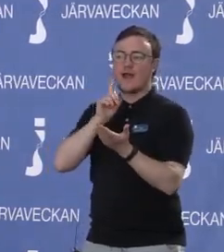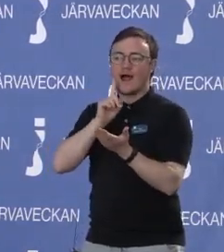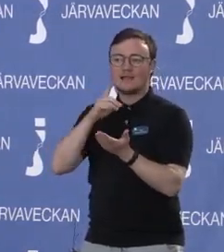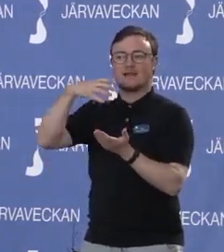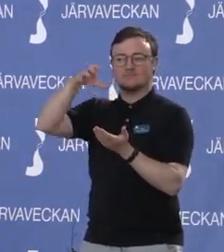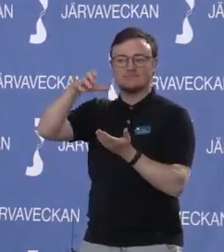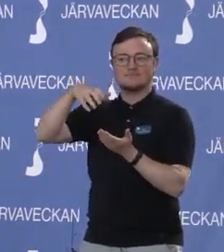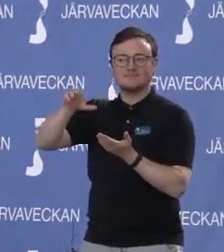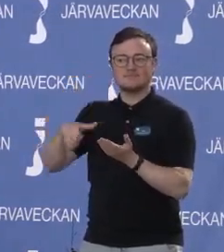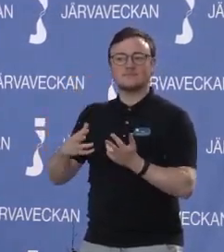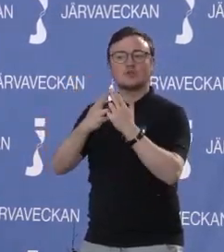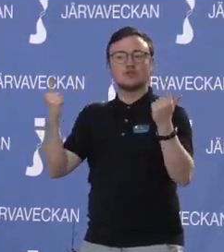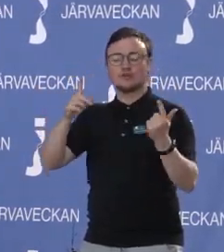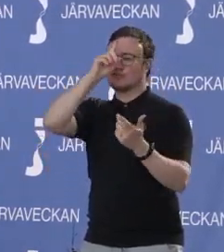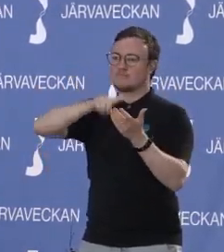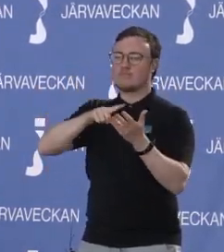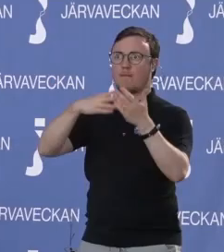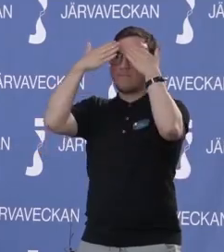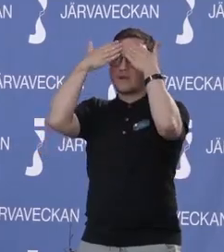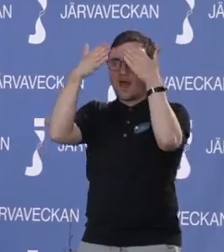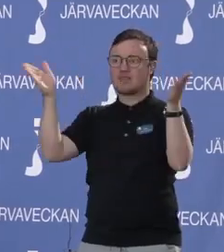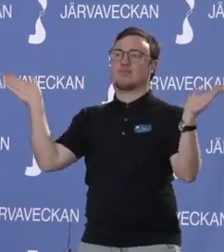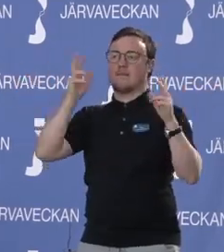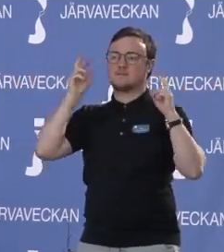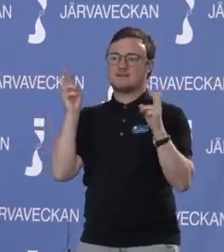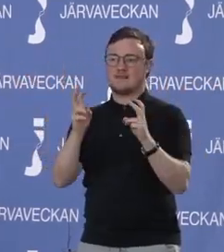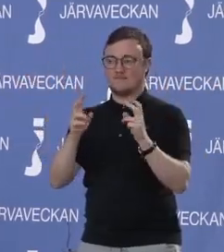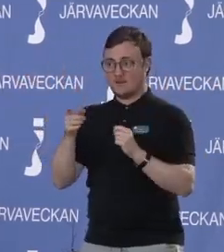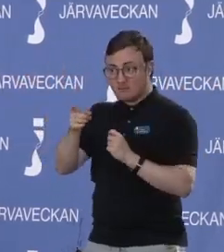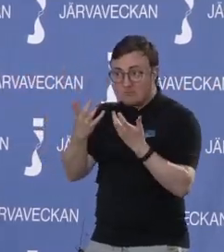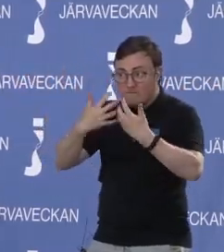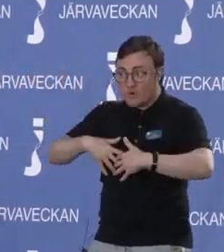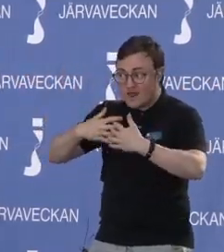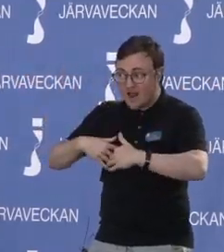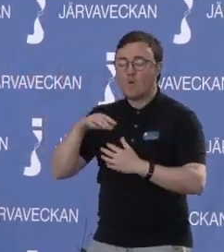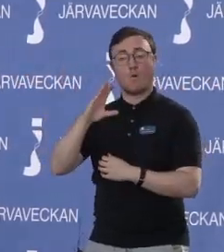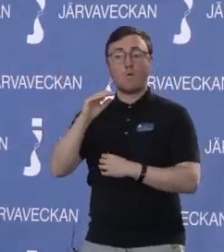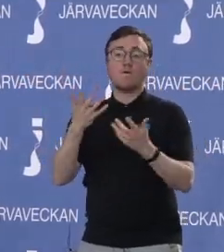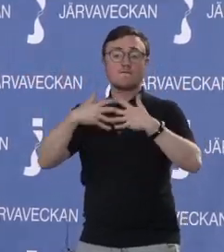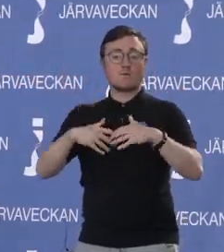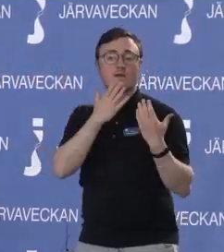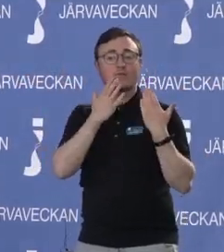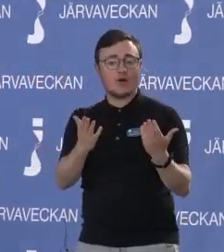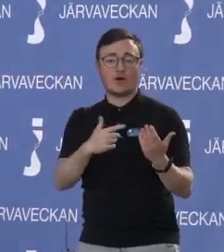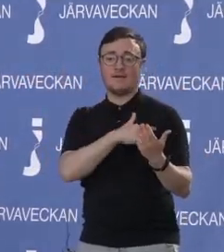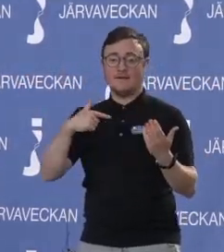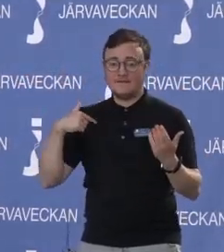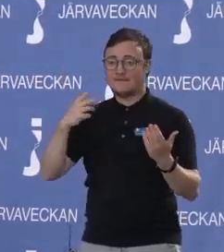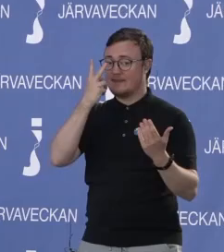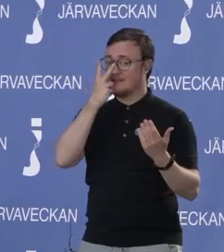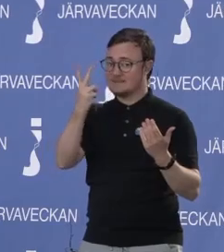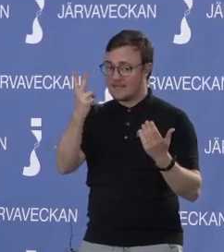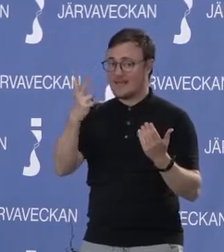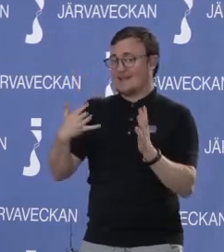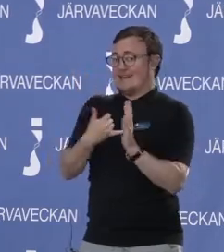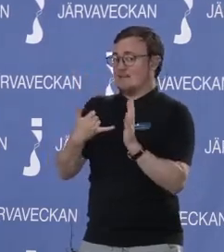och vidga människors vyer där ute. Mm. Ser ni att det fungerar då? Ja, men det gör vi, för att det vi ser är då att det